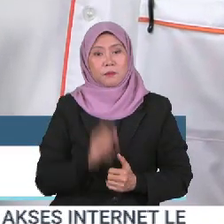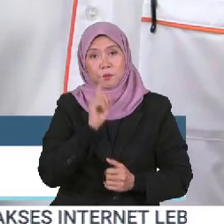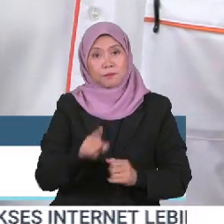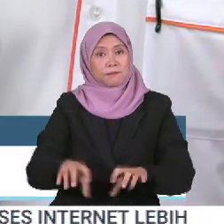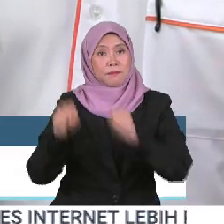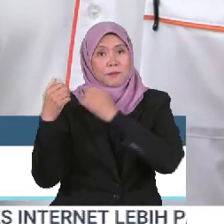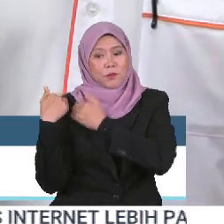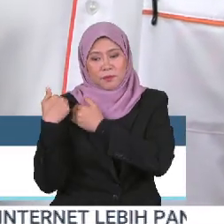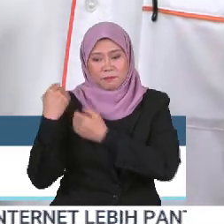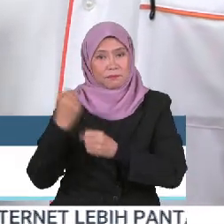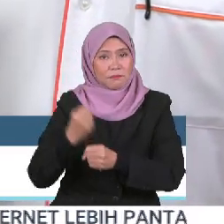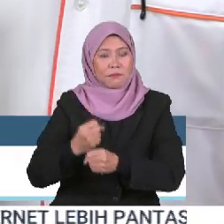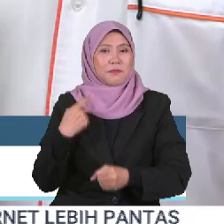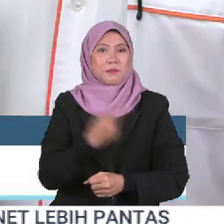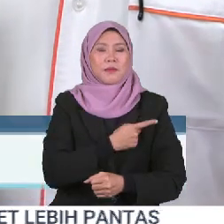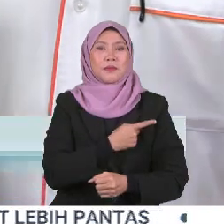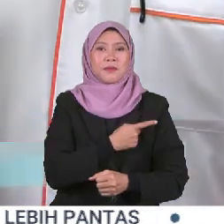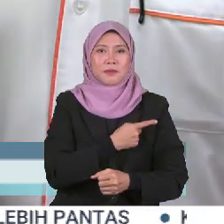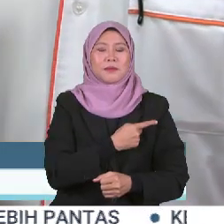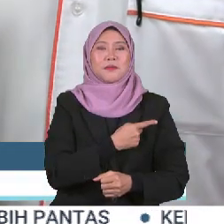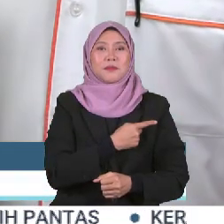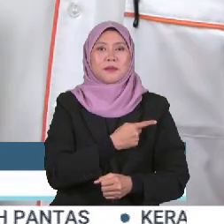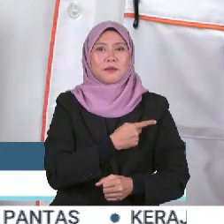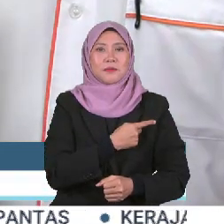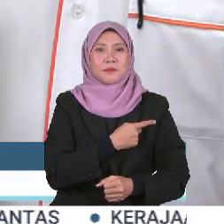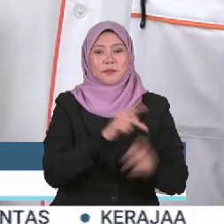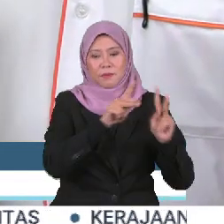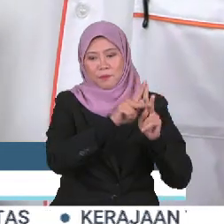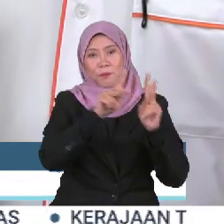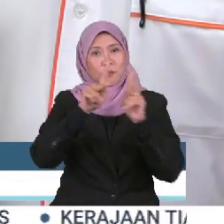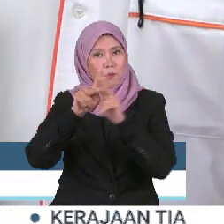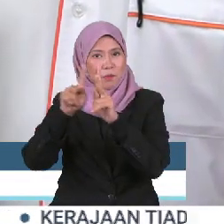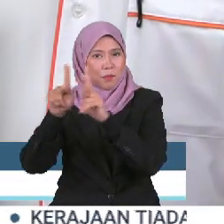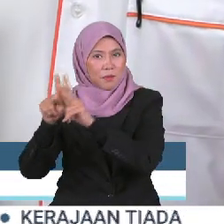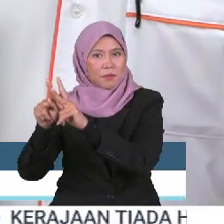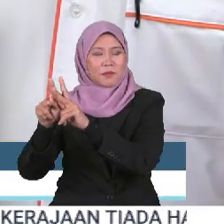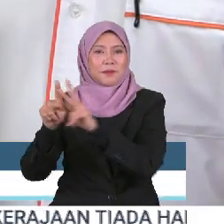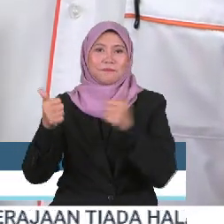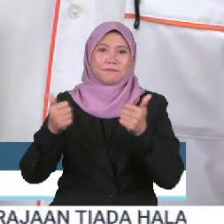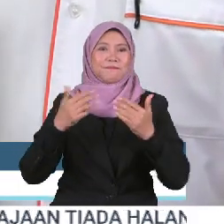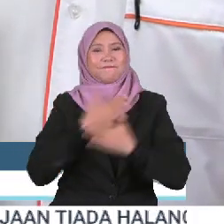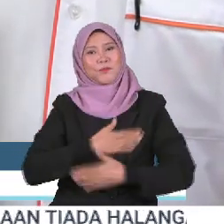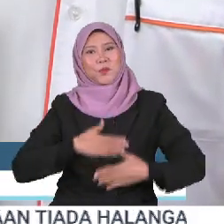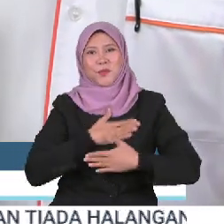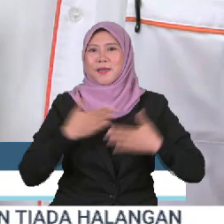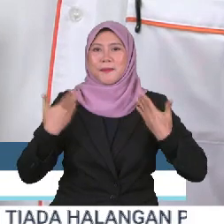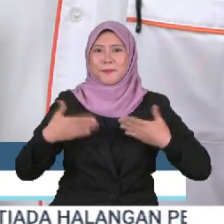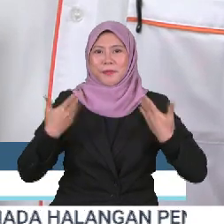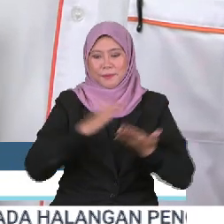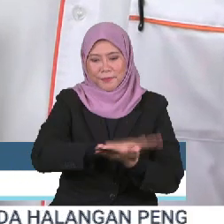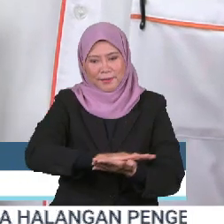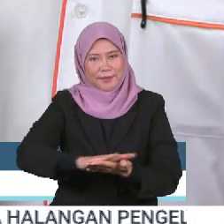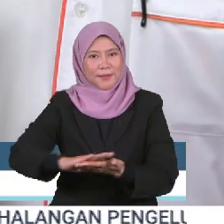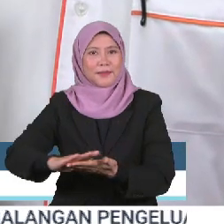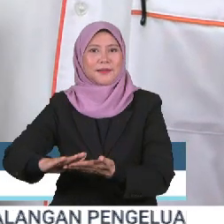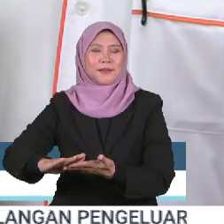kami juga adalah memastikan bahawa kampung-kampung kami adalah ceria, bersih, ya, bersih, ceria